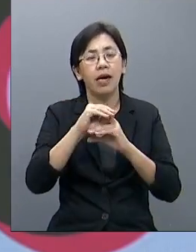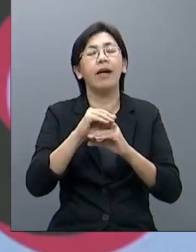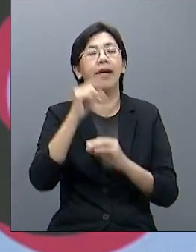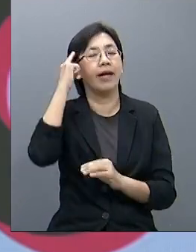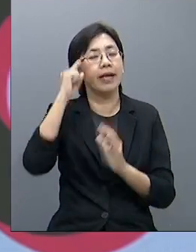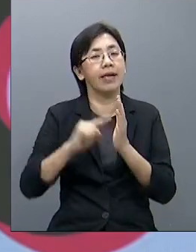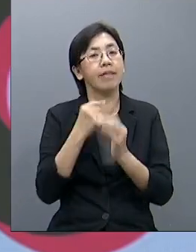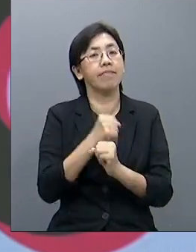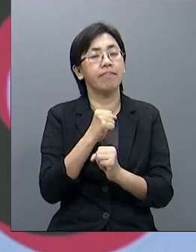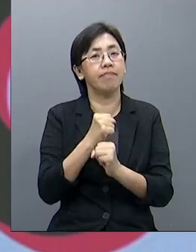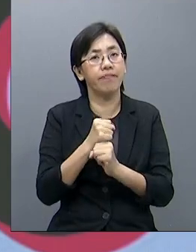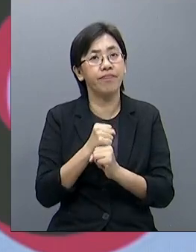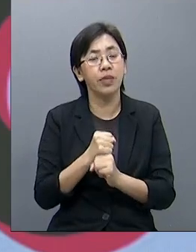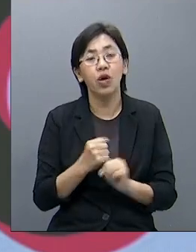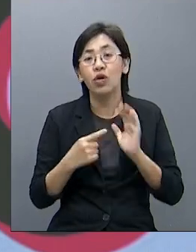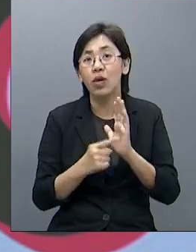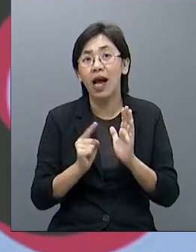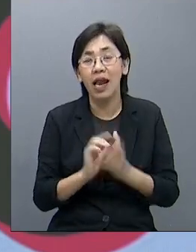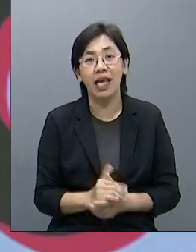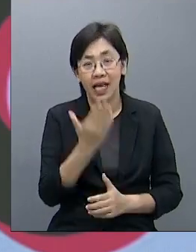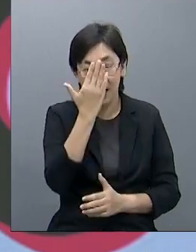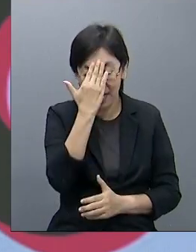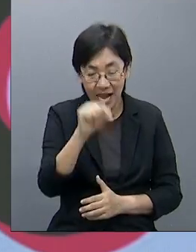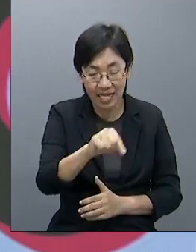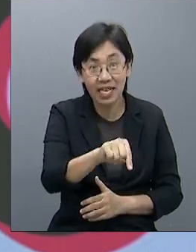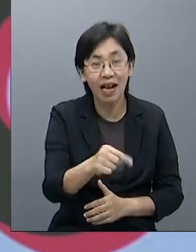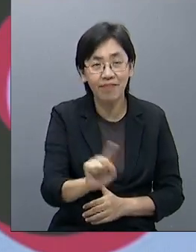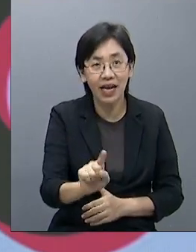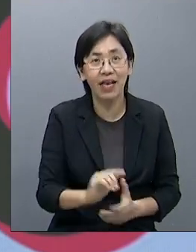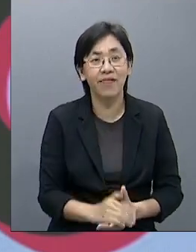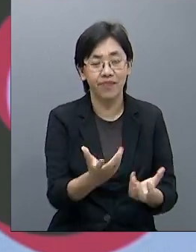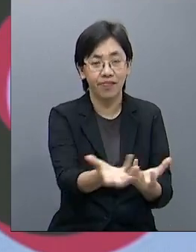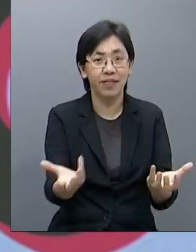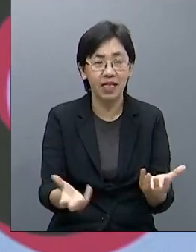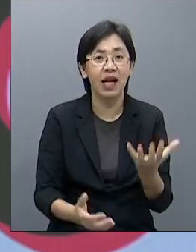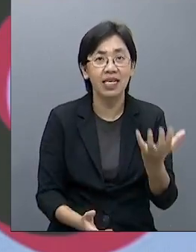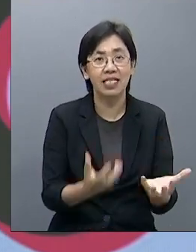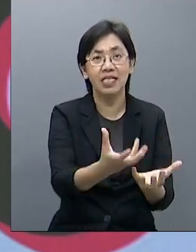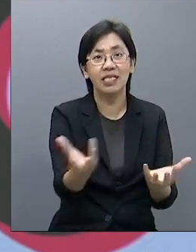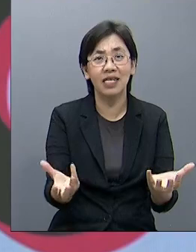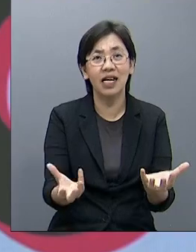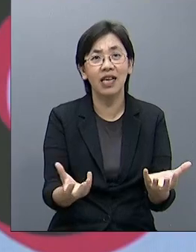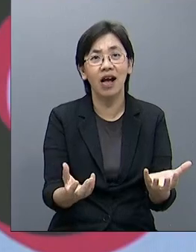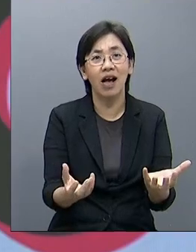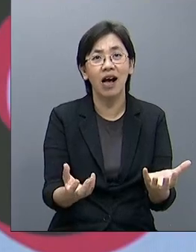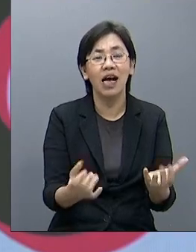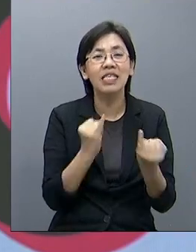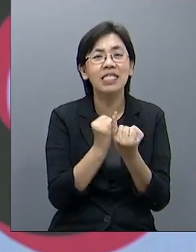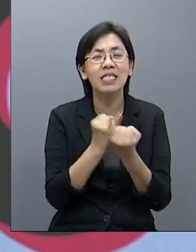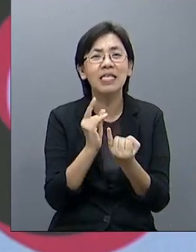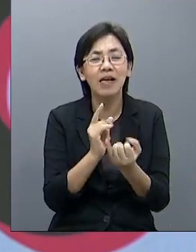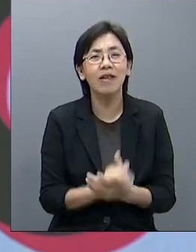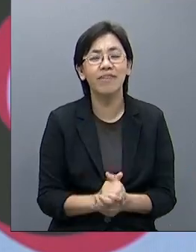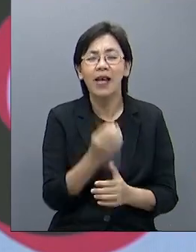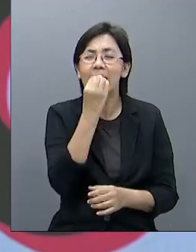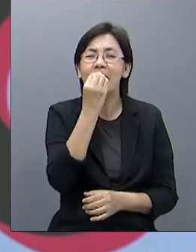womenณชมอาจจะชุนชิ้นอยู่แล้ว cliche.